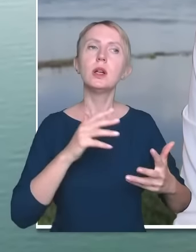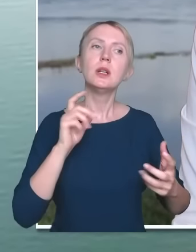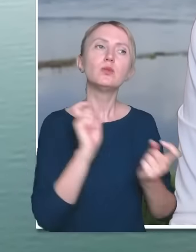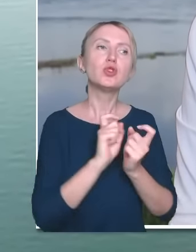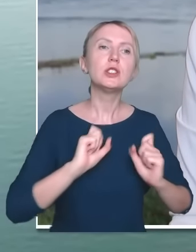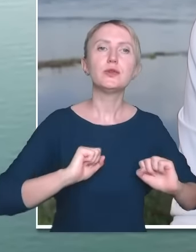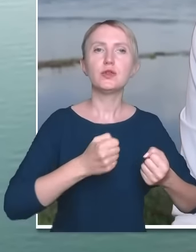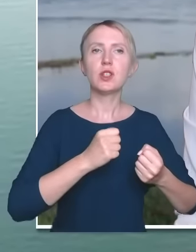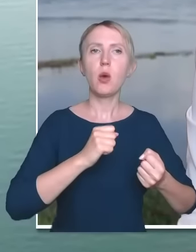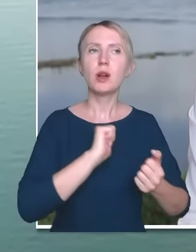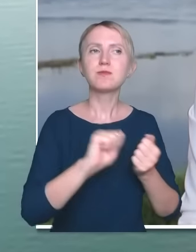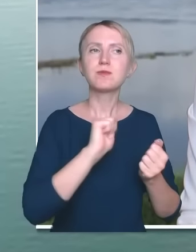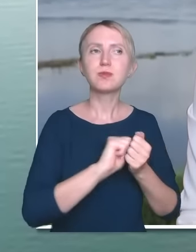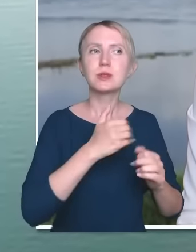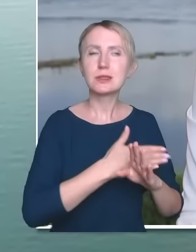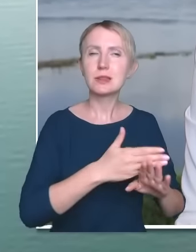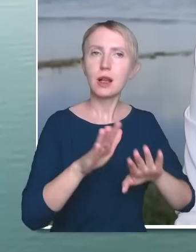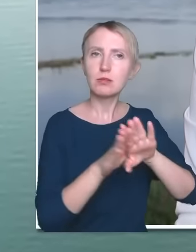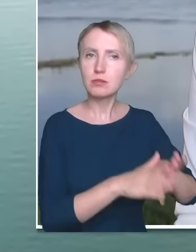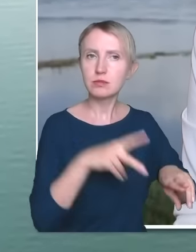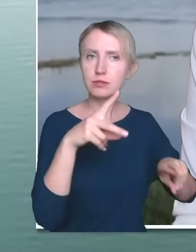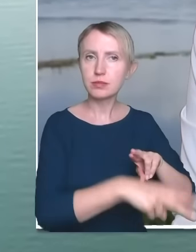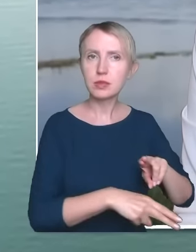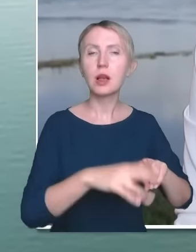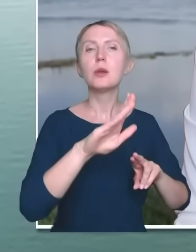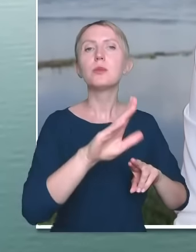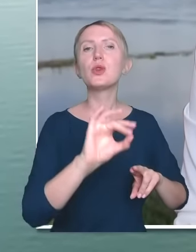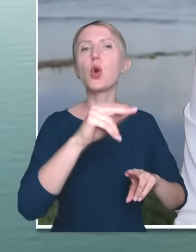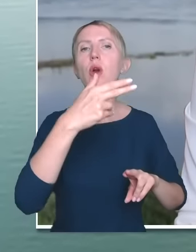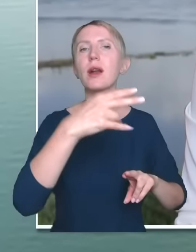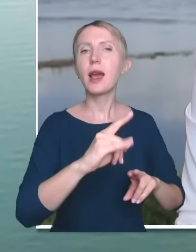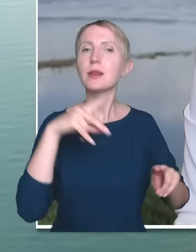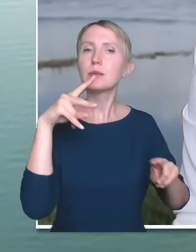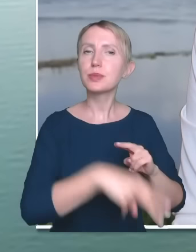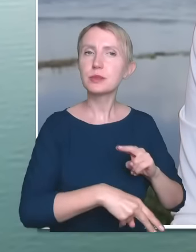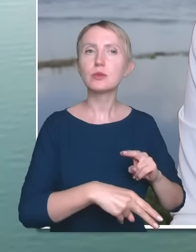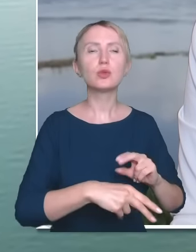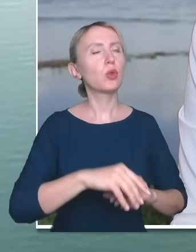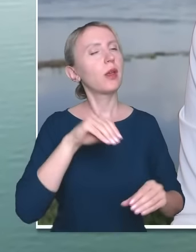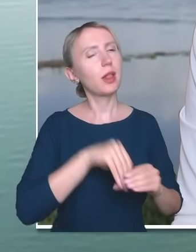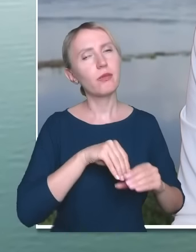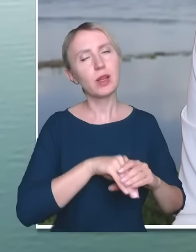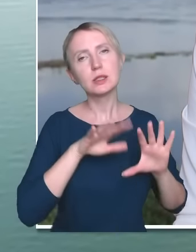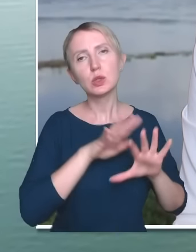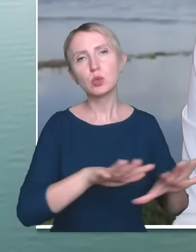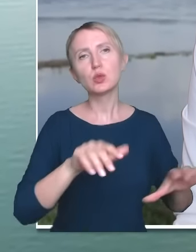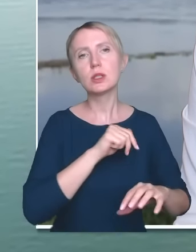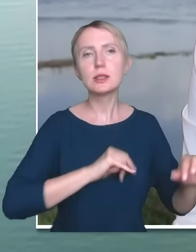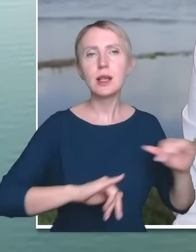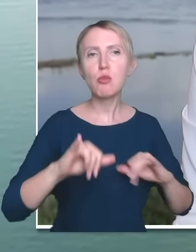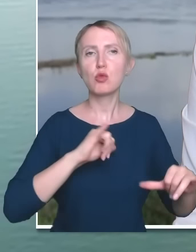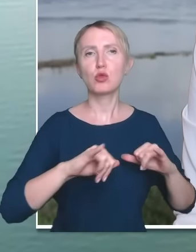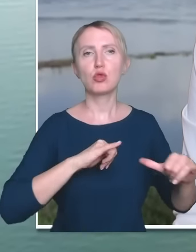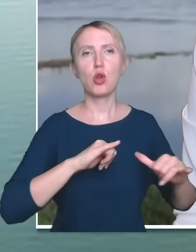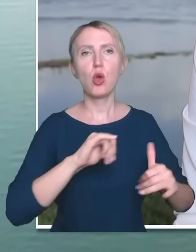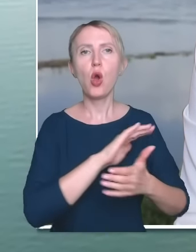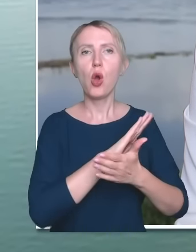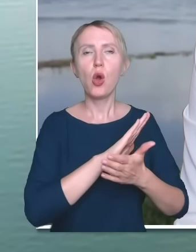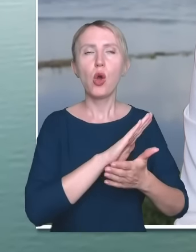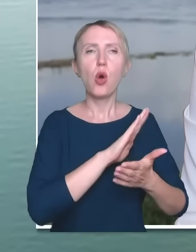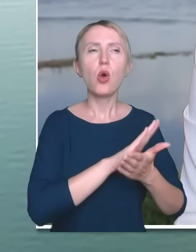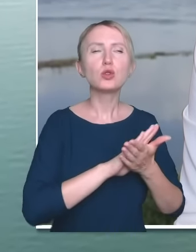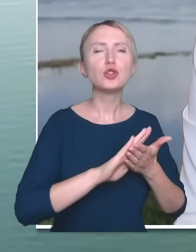jej zanieczyszczaniu poprzez dostarczanie biogenów i to jest bardzo dużo inwestycji w samorządowe oczyszczalnie ścieków